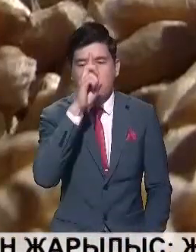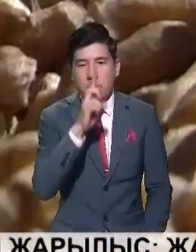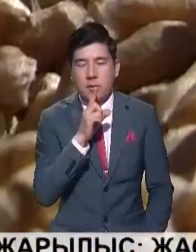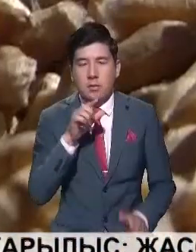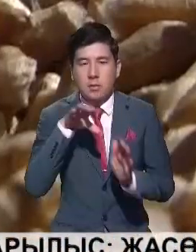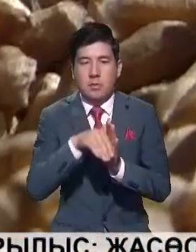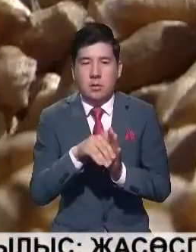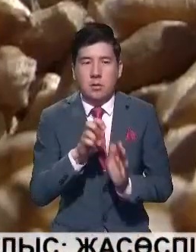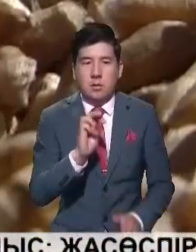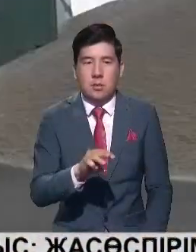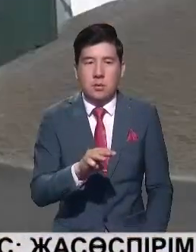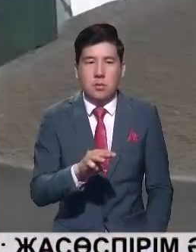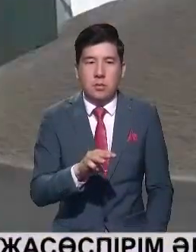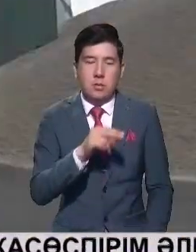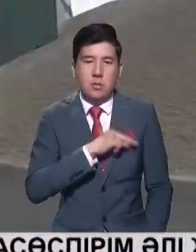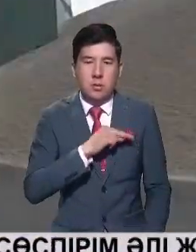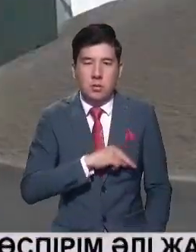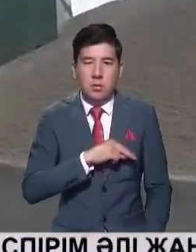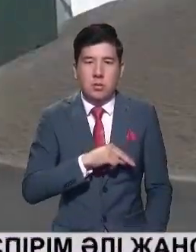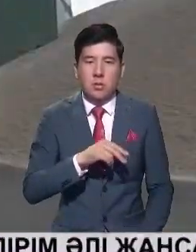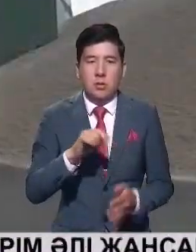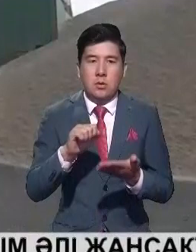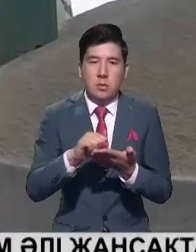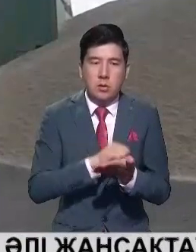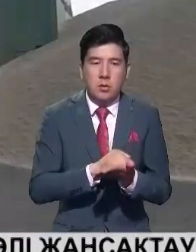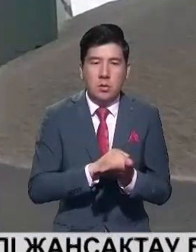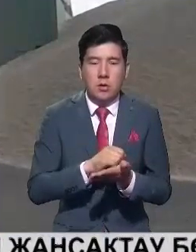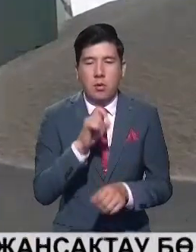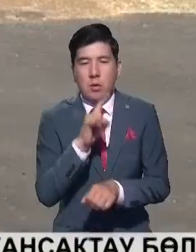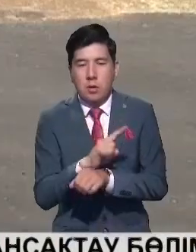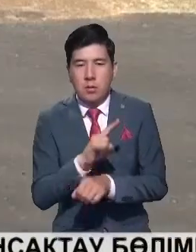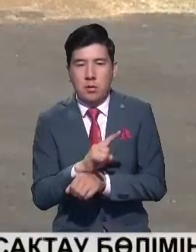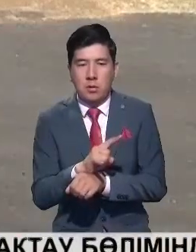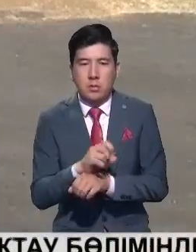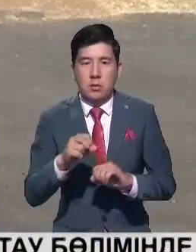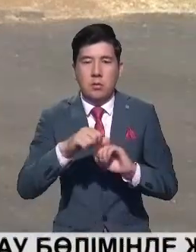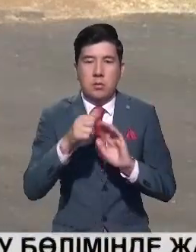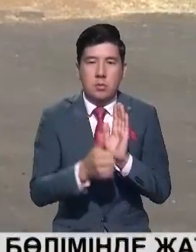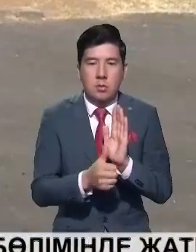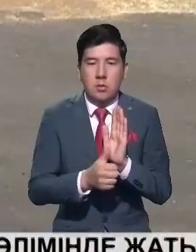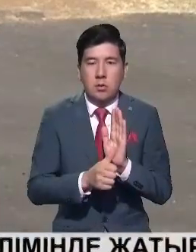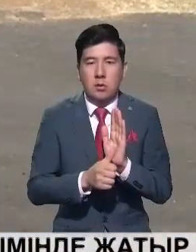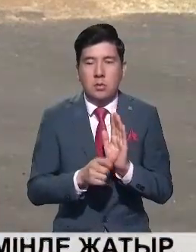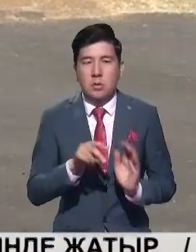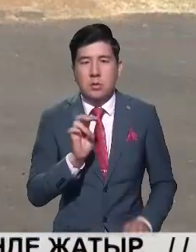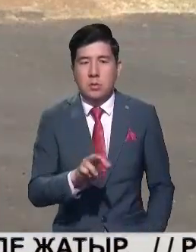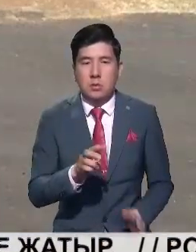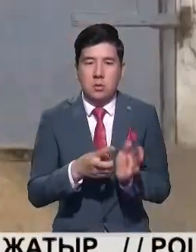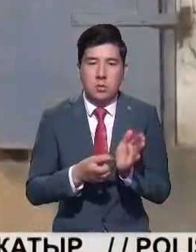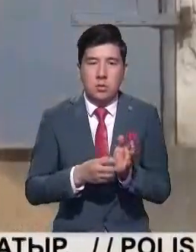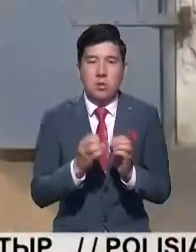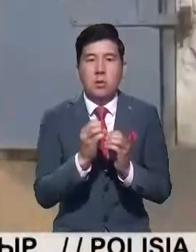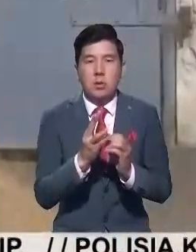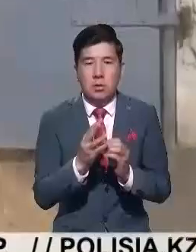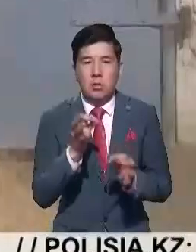жолмен атқарылмаған жұмыс үшін жалған құжат жасағандарға қатысты 16 қылмыстық іс қозғады. Оның 14-ті